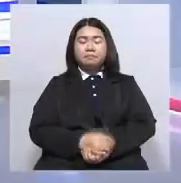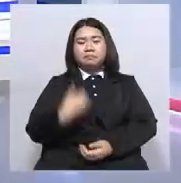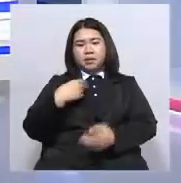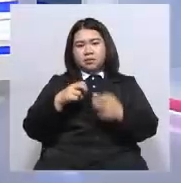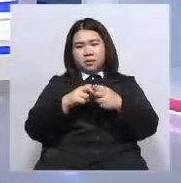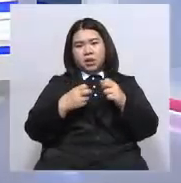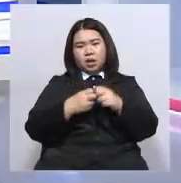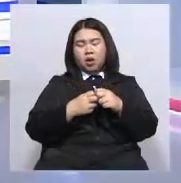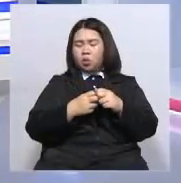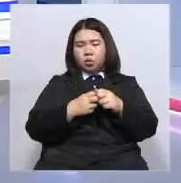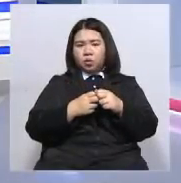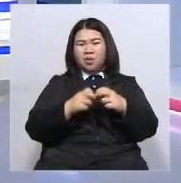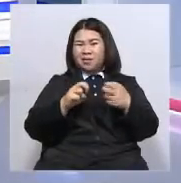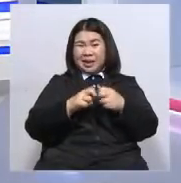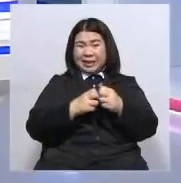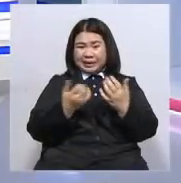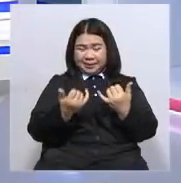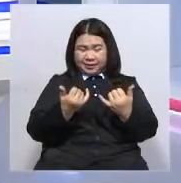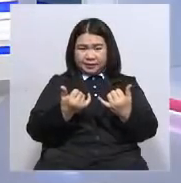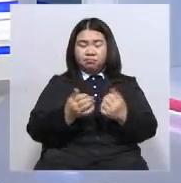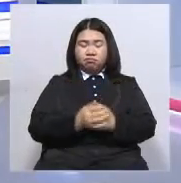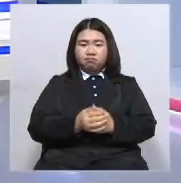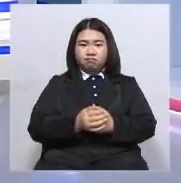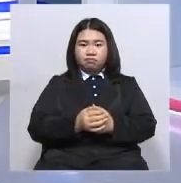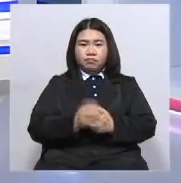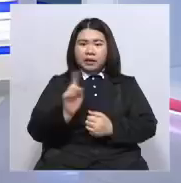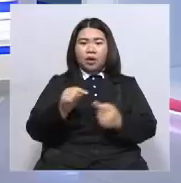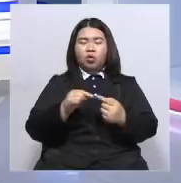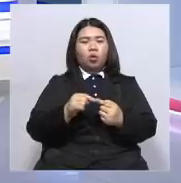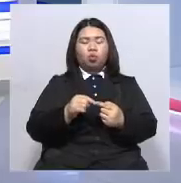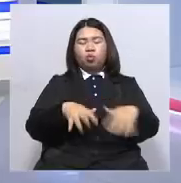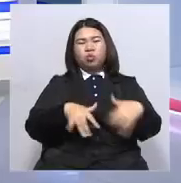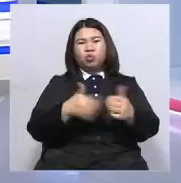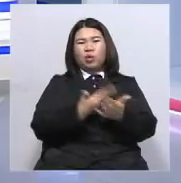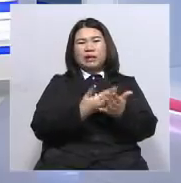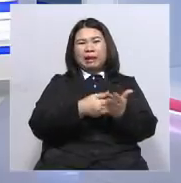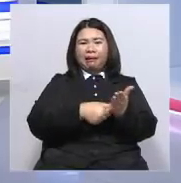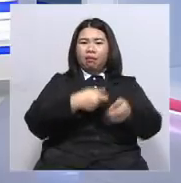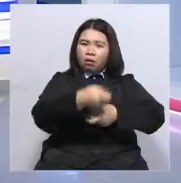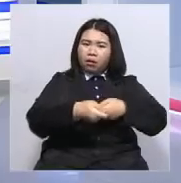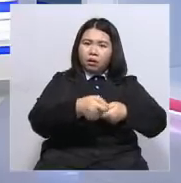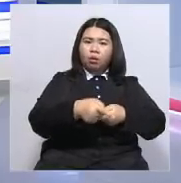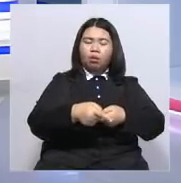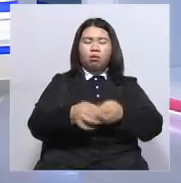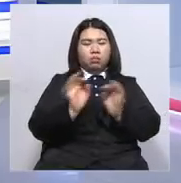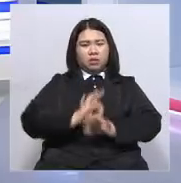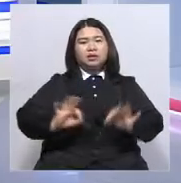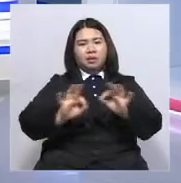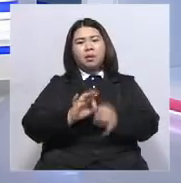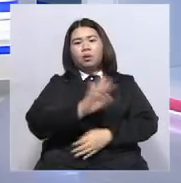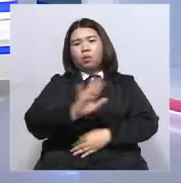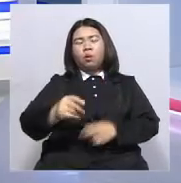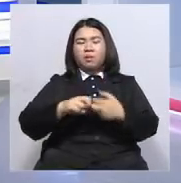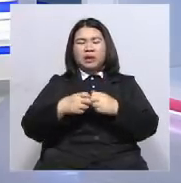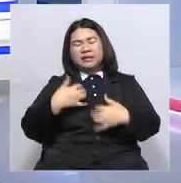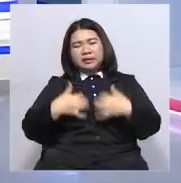อีกปัญหาหนึ่งนะคะที่วันนี้ถือว่าเป็นสถานการณ์ที่กำลังเกิดขึ้นตอนนี้เลยค่ะเรื่องของหนี้สินของพี่น้องเกษตรกรที่เป็นปัญหาสำคัญของเกษตรกรนะ